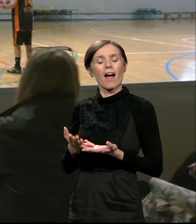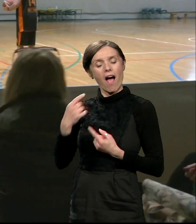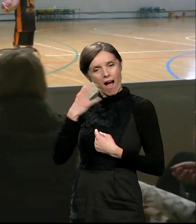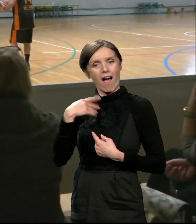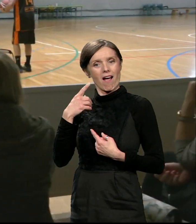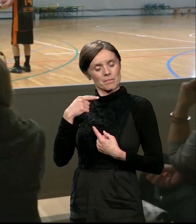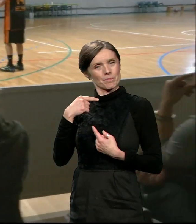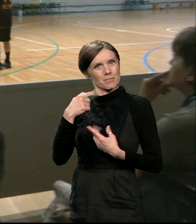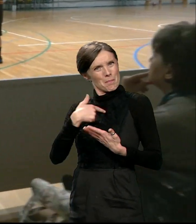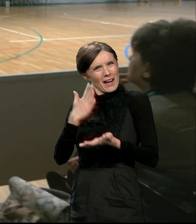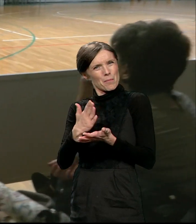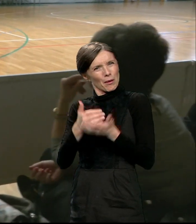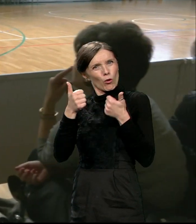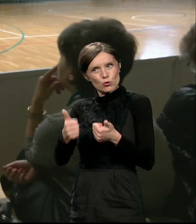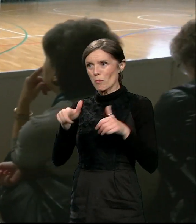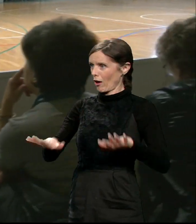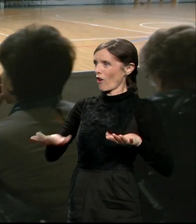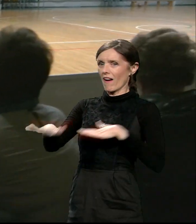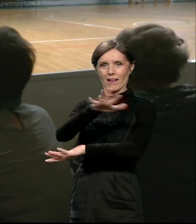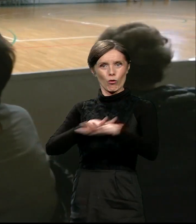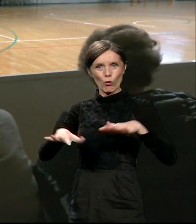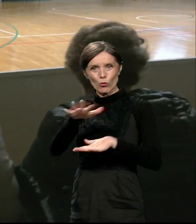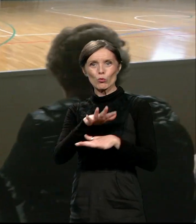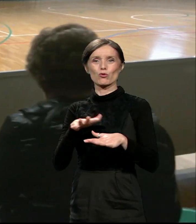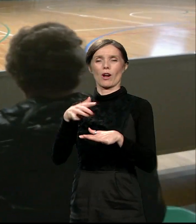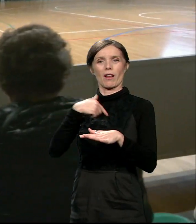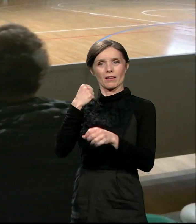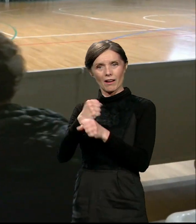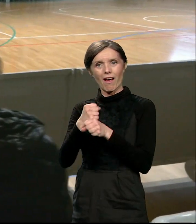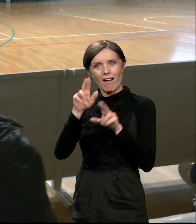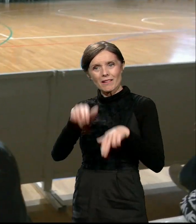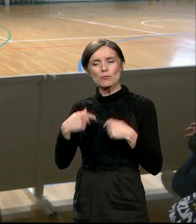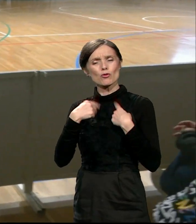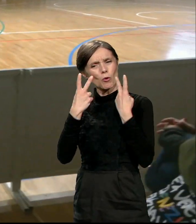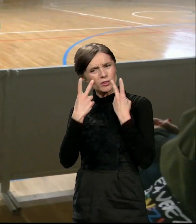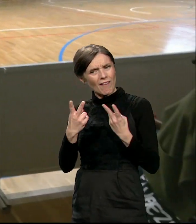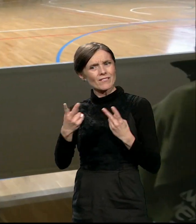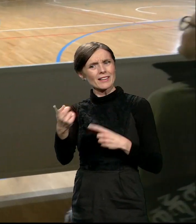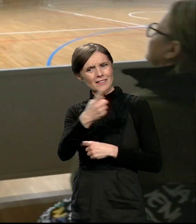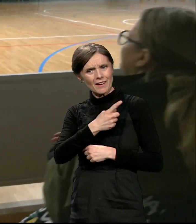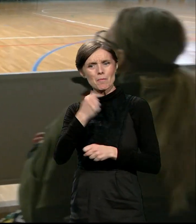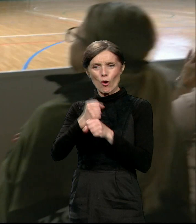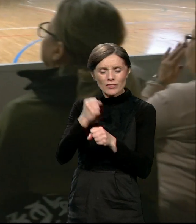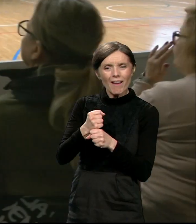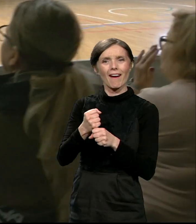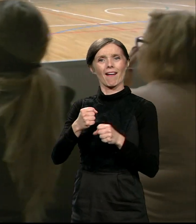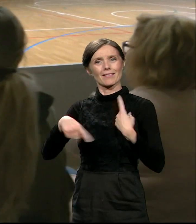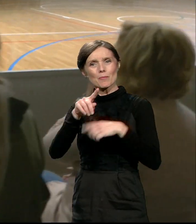da mi u ovom okruženju imamo priliku da ih vidimo, da radimo sa